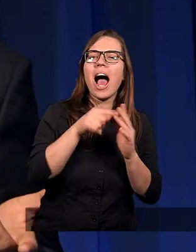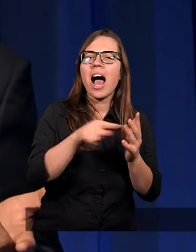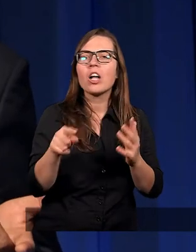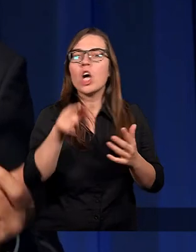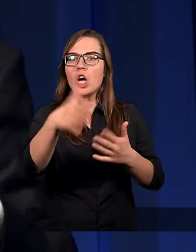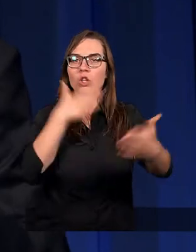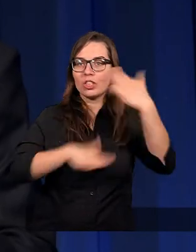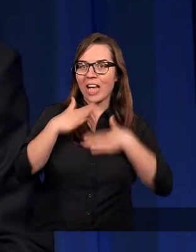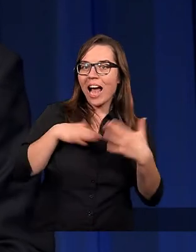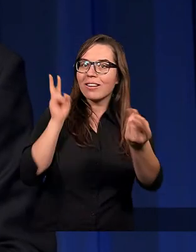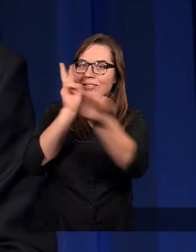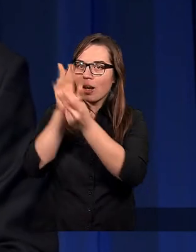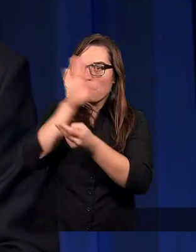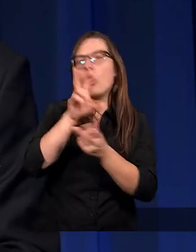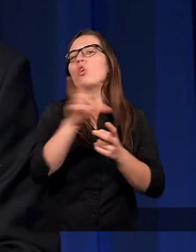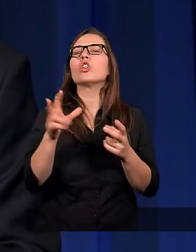Ucieszyłbyś się, czy byś się wystraszył?